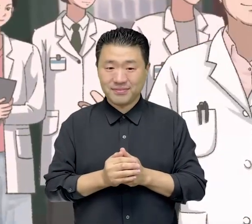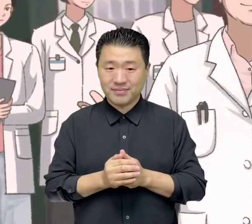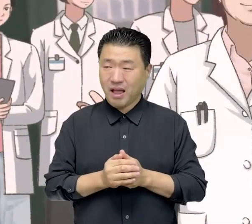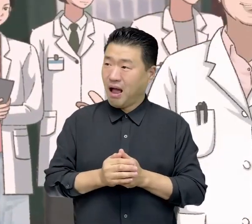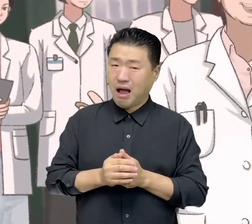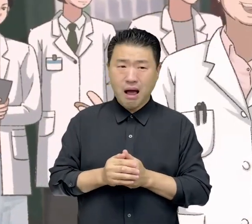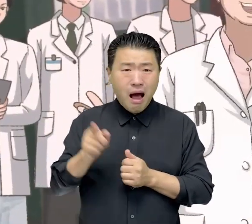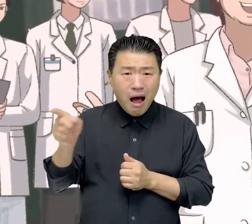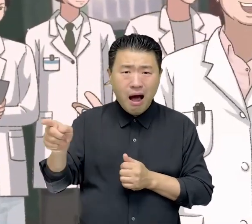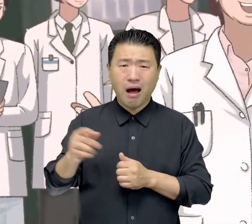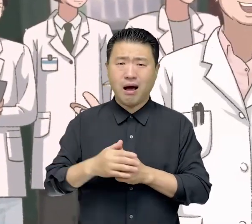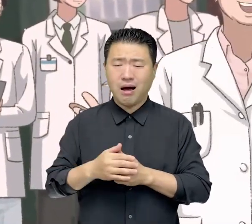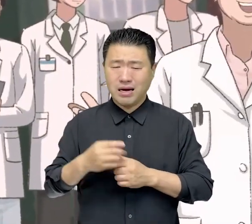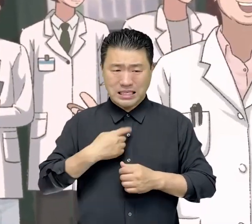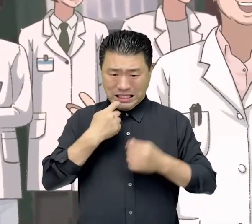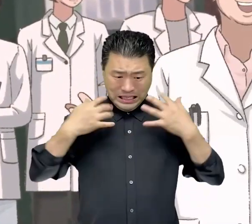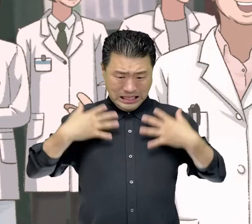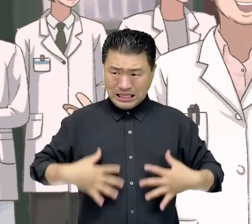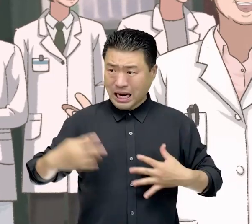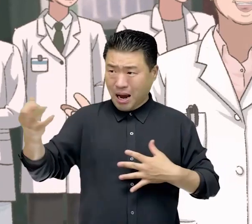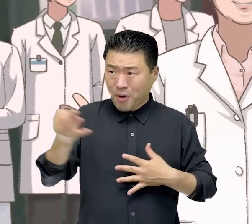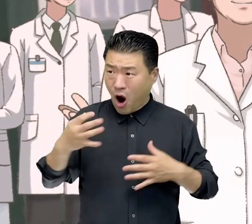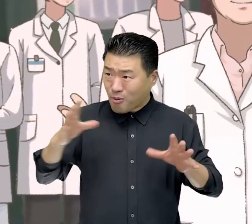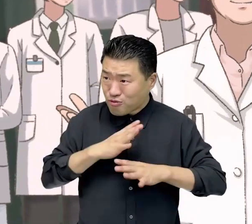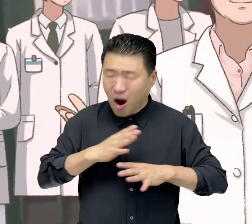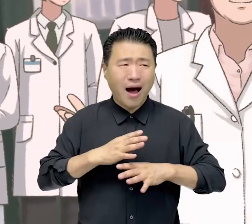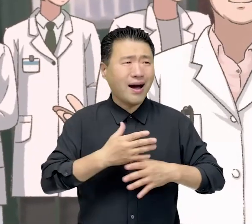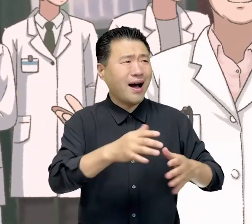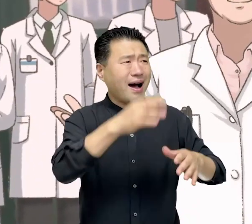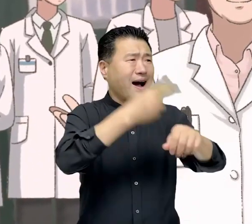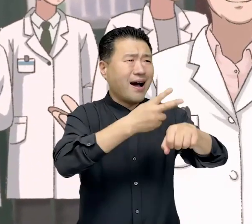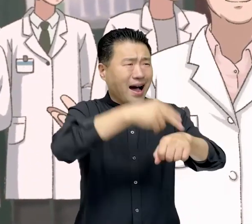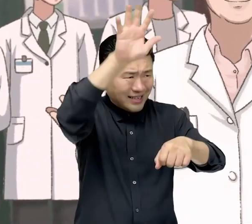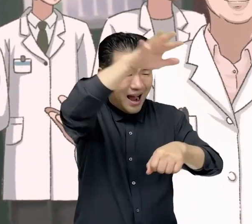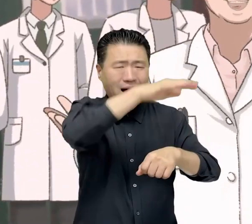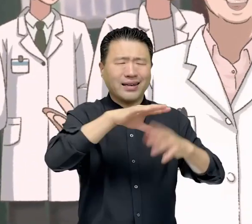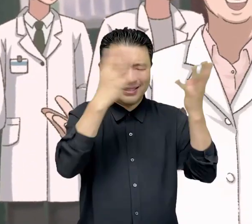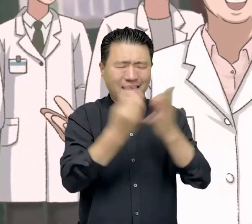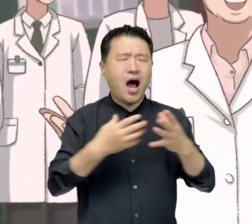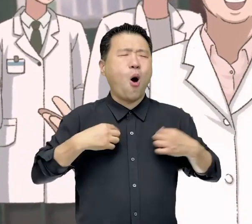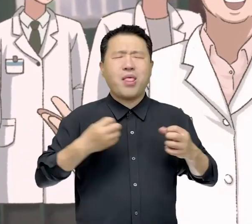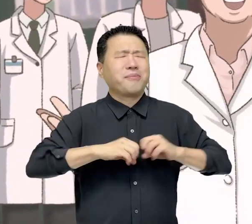아이가 흰 가운이 무서운가 보다. 우리 다 가운을 벗자.